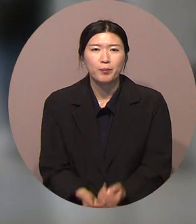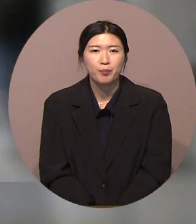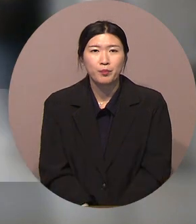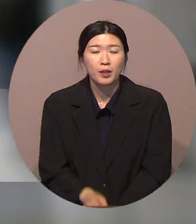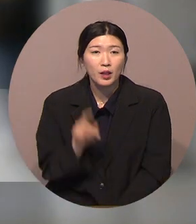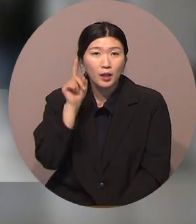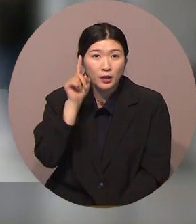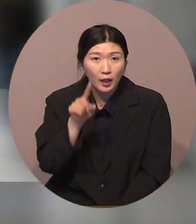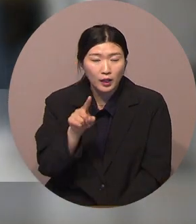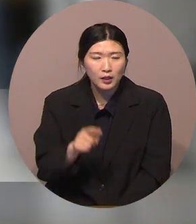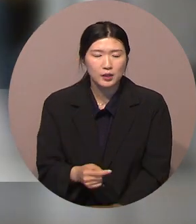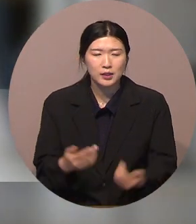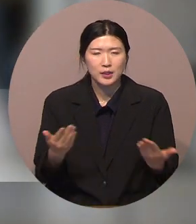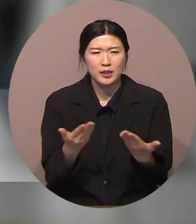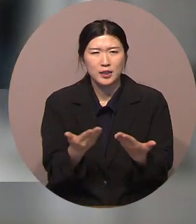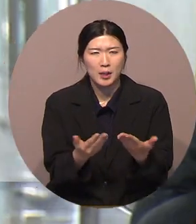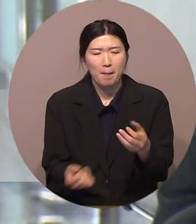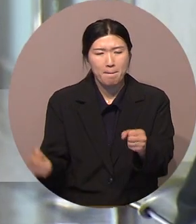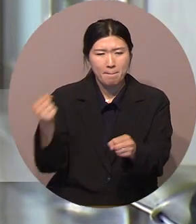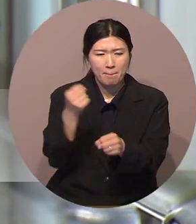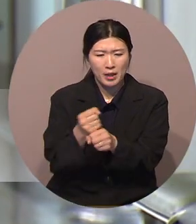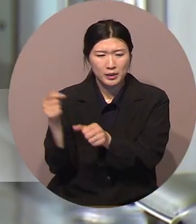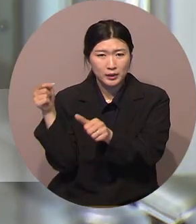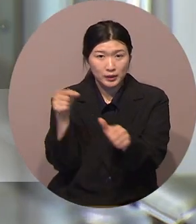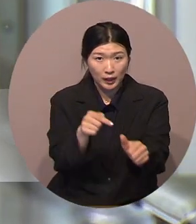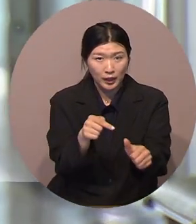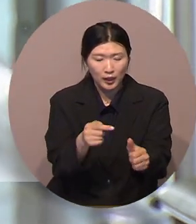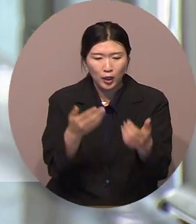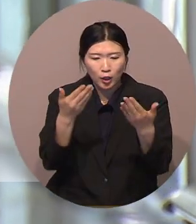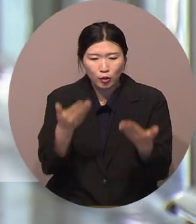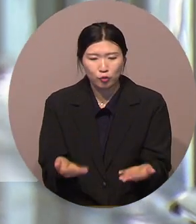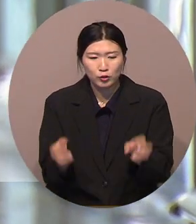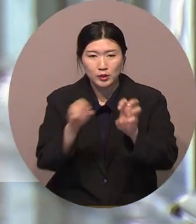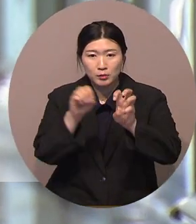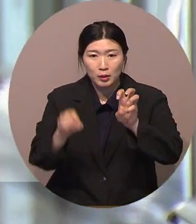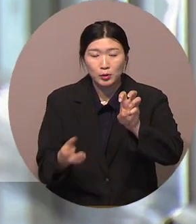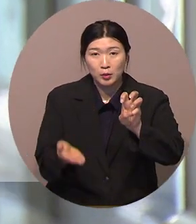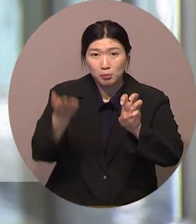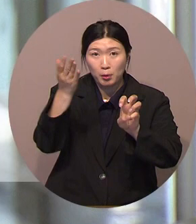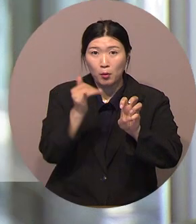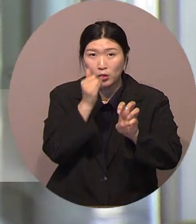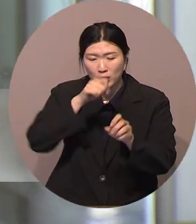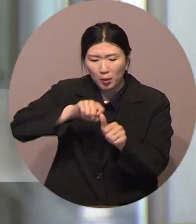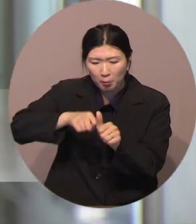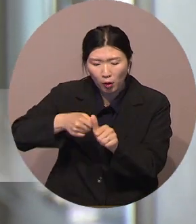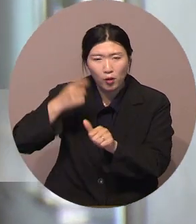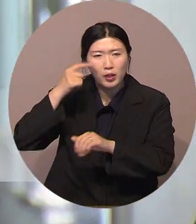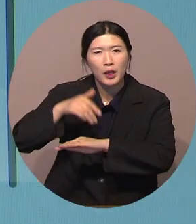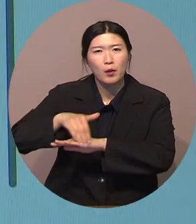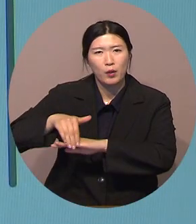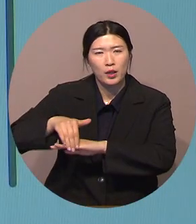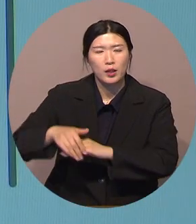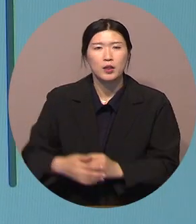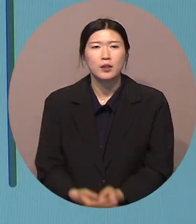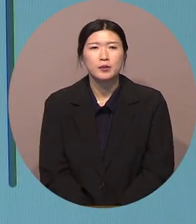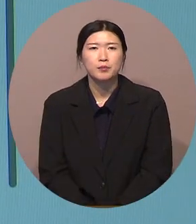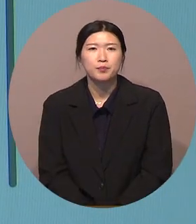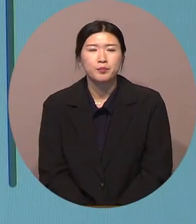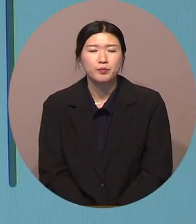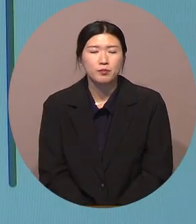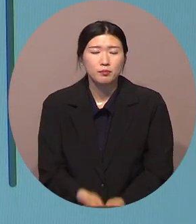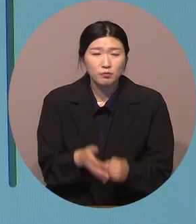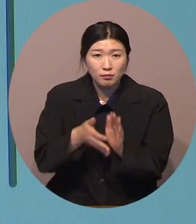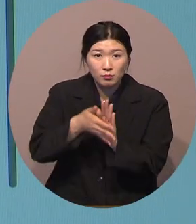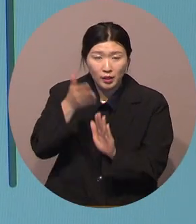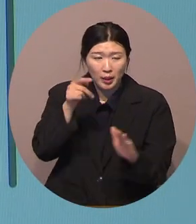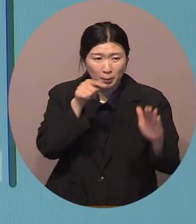전체 의료기관의 진료 명령을 내리고 휴진이 30% 넘으면 행정조치에 들어갈 계획 입니다 지자체는 병원